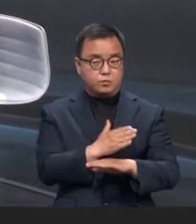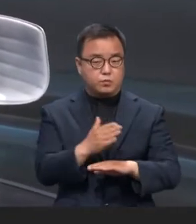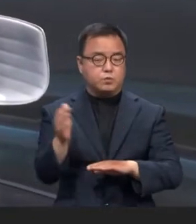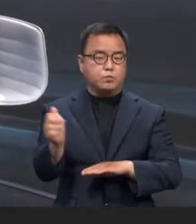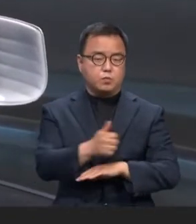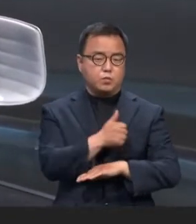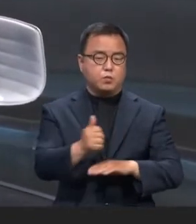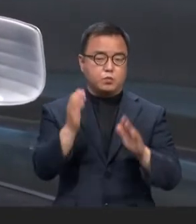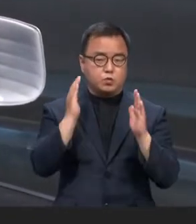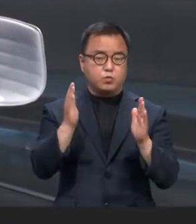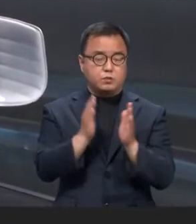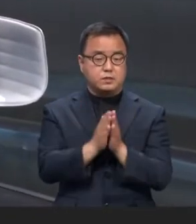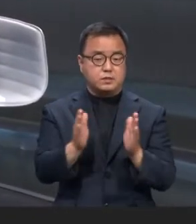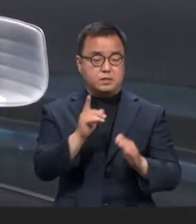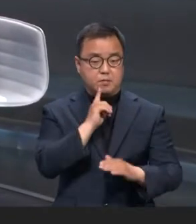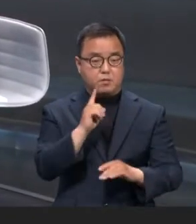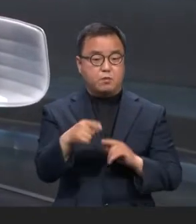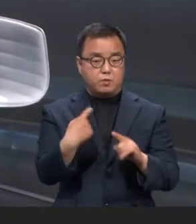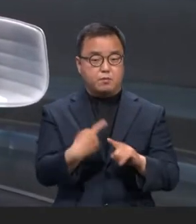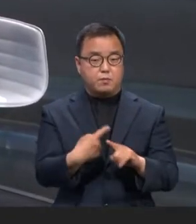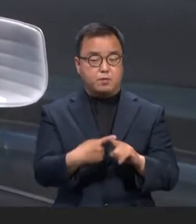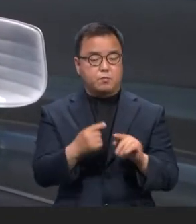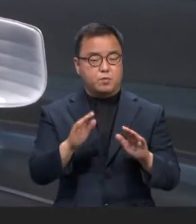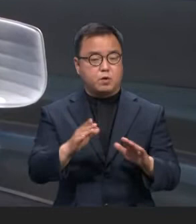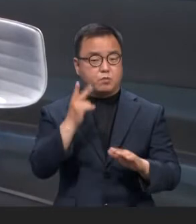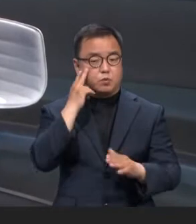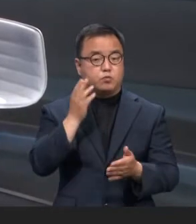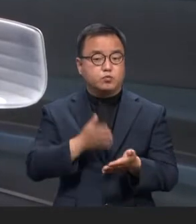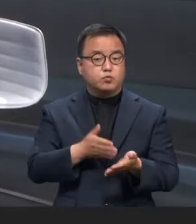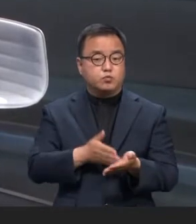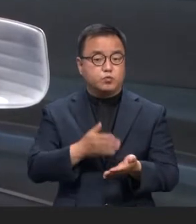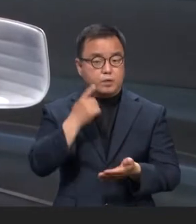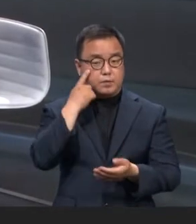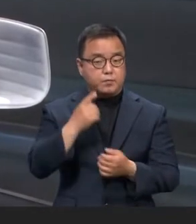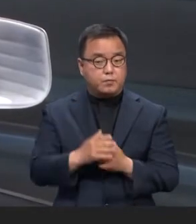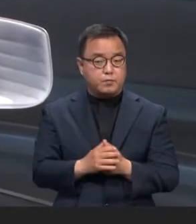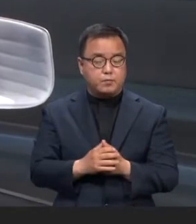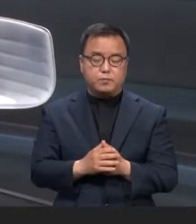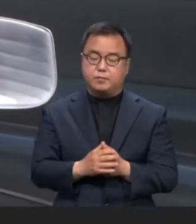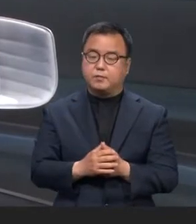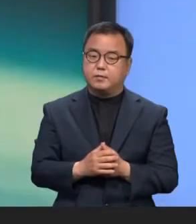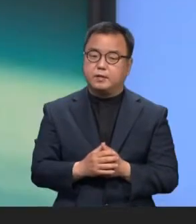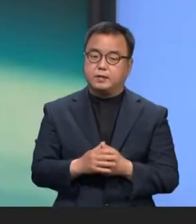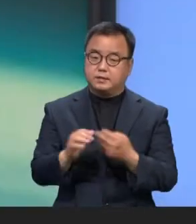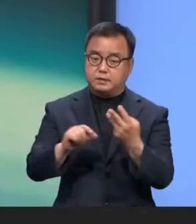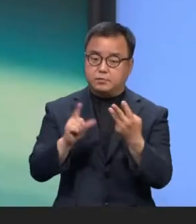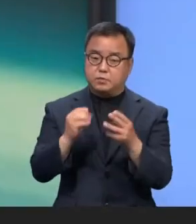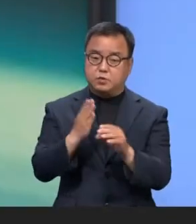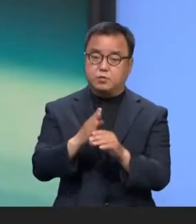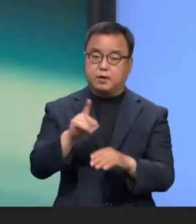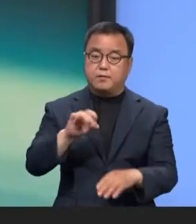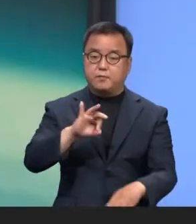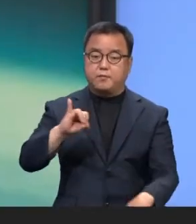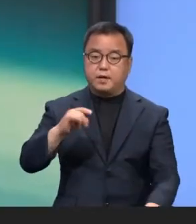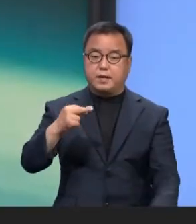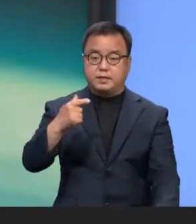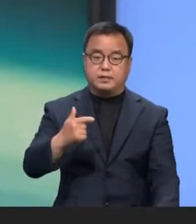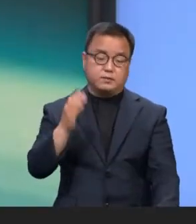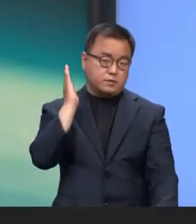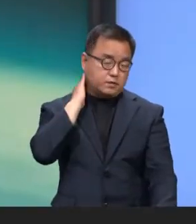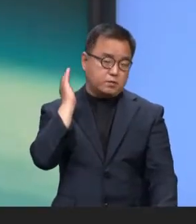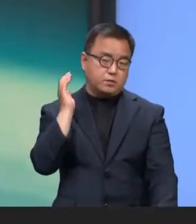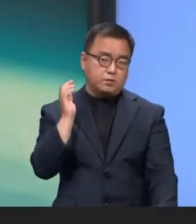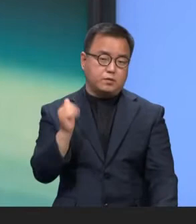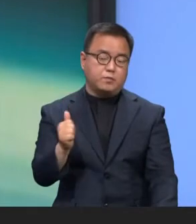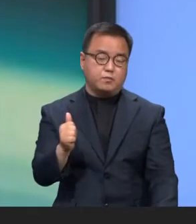볼 수도 있는 것 같고요 어이 어서 미국 소식을 좀 살펴 보죠 4 지난달 바이든 대통령이 학교 내 성폭력 대응 지침 인 이른바